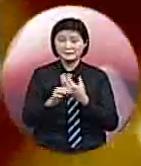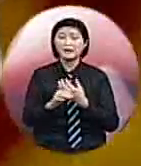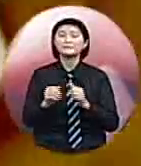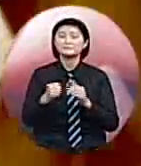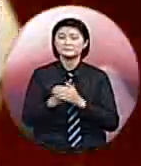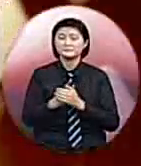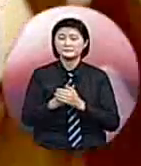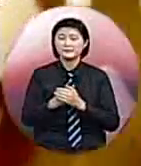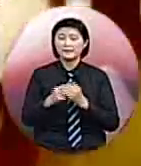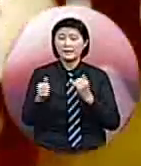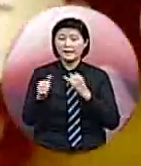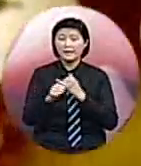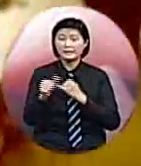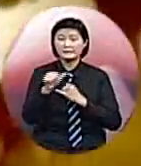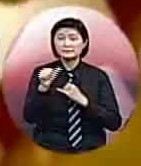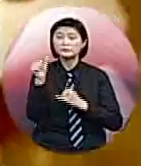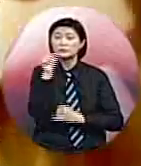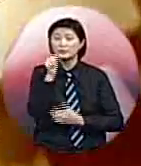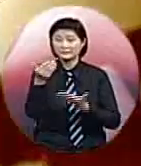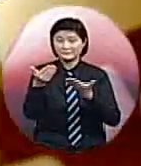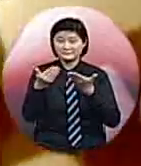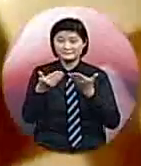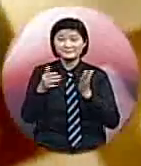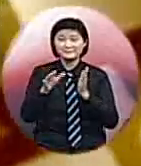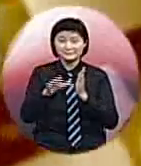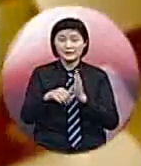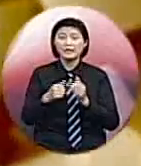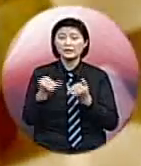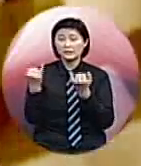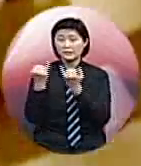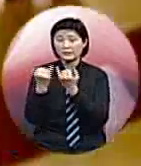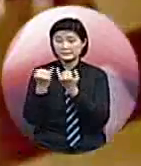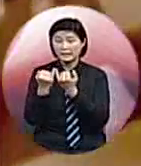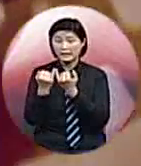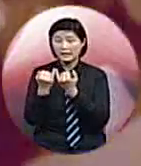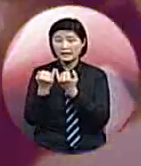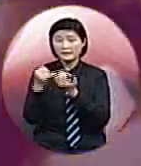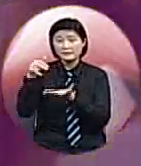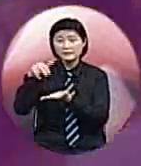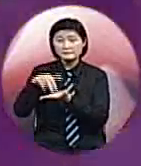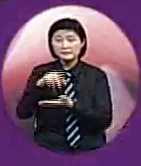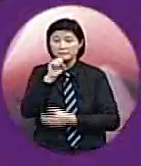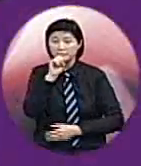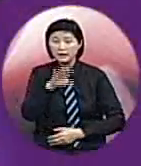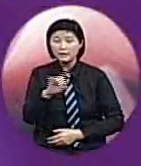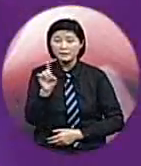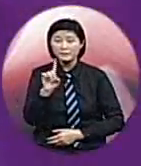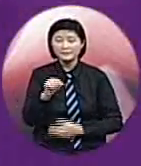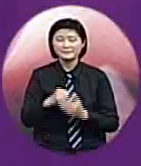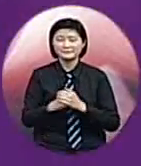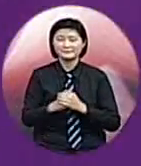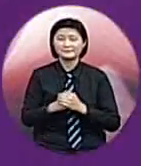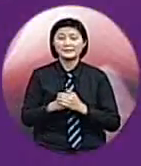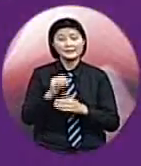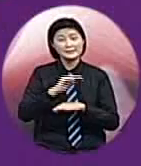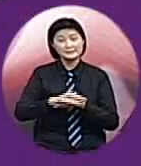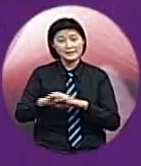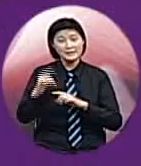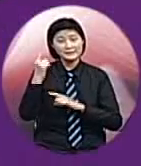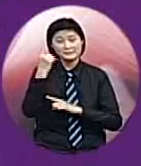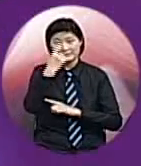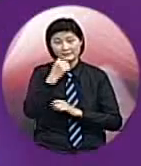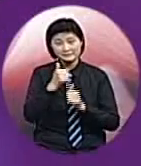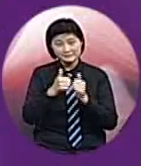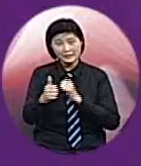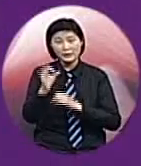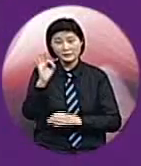이성 소개를 받았다고 했을 때 네. 여자는 어떻게 한가요? 여자요? 예, 여자 소개받을 때 뭐 잘생겼어? 네. 돈